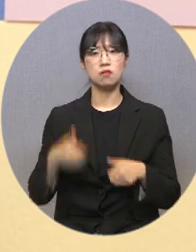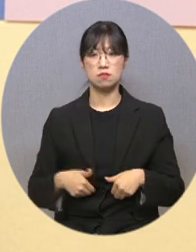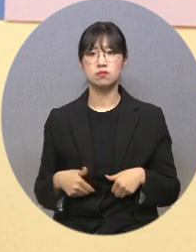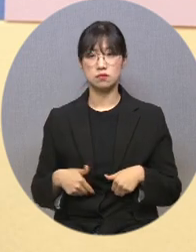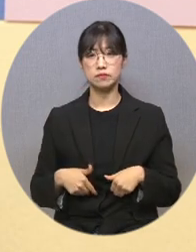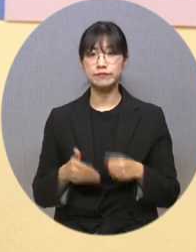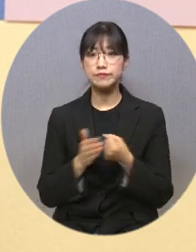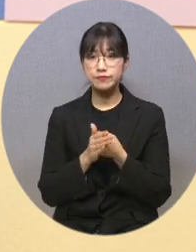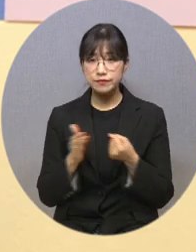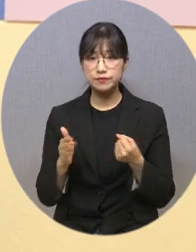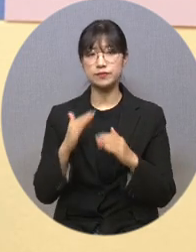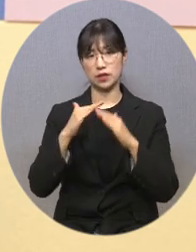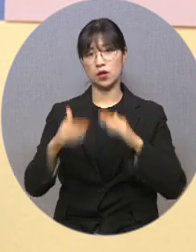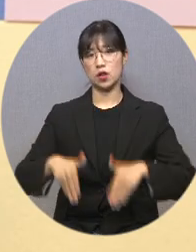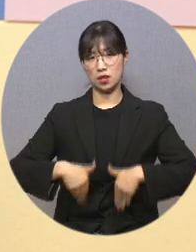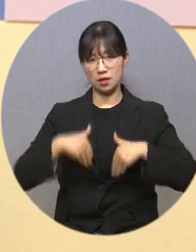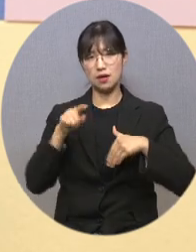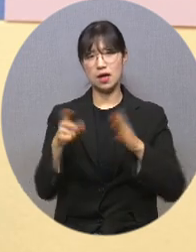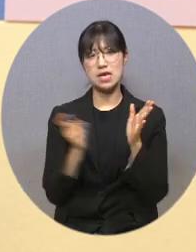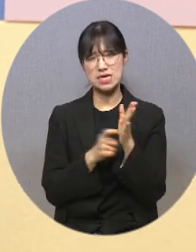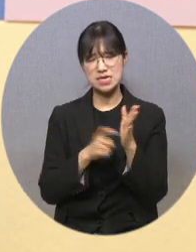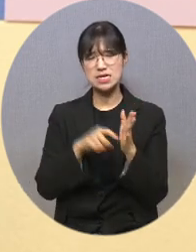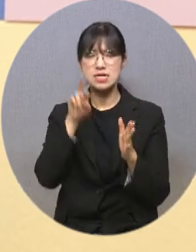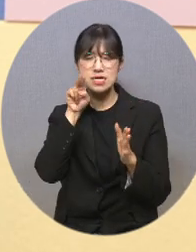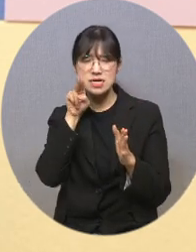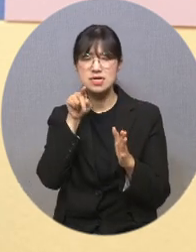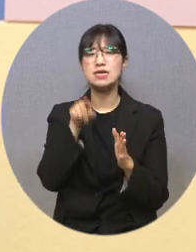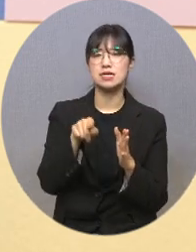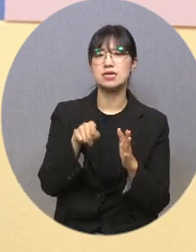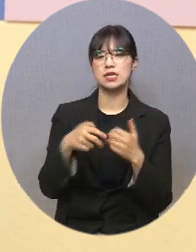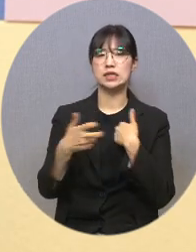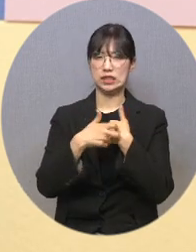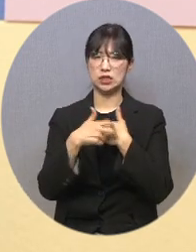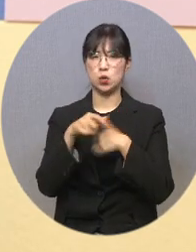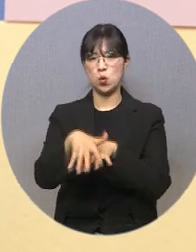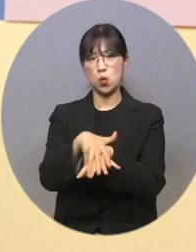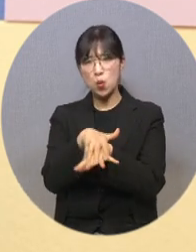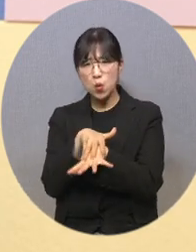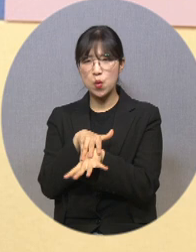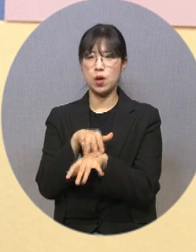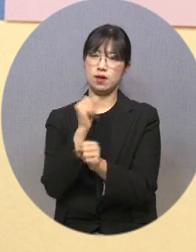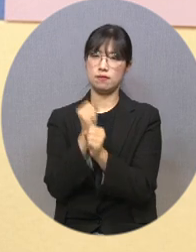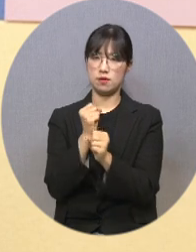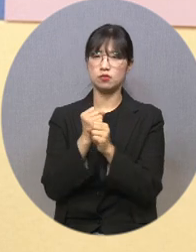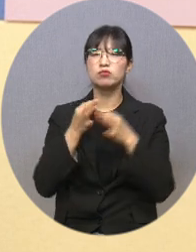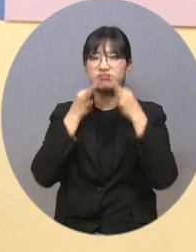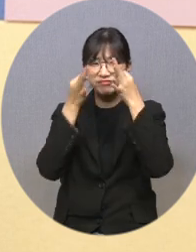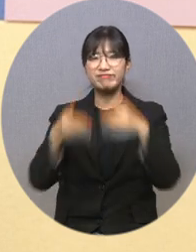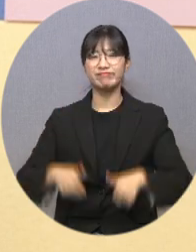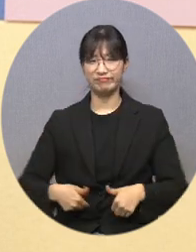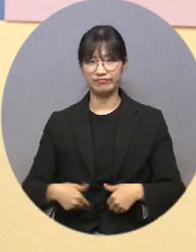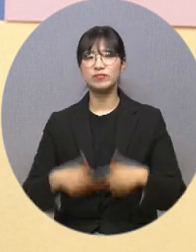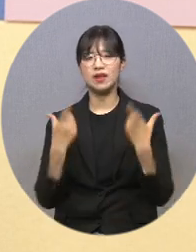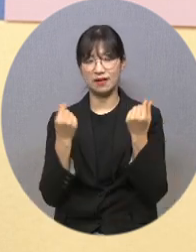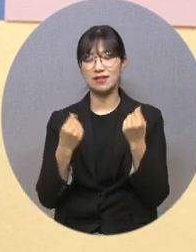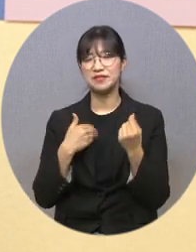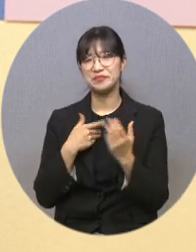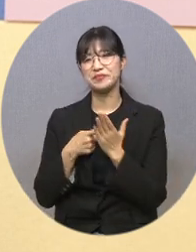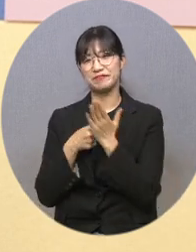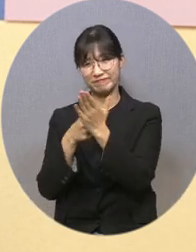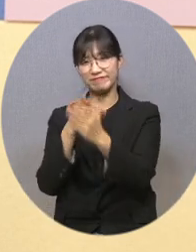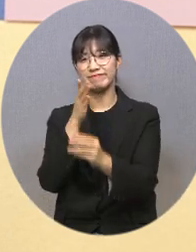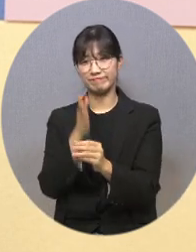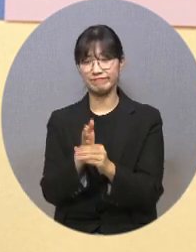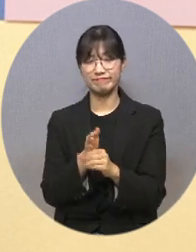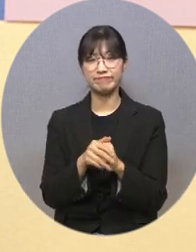그래서 전남도가 이 응급 의료 체계를 갖추는데 좀 노력을 해야 될 것이다라고 좀 이제 계속 주문을 해